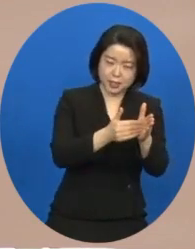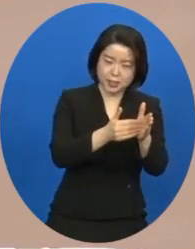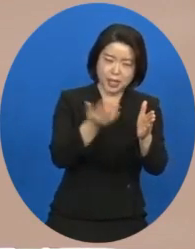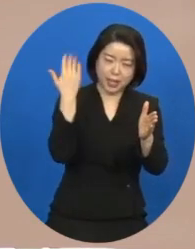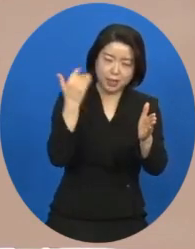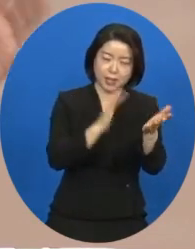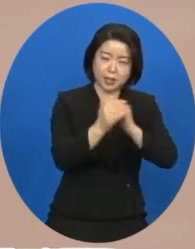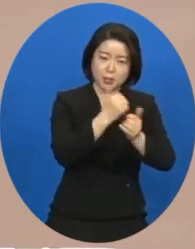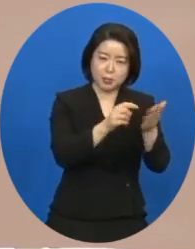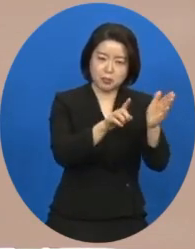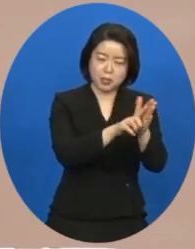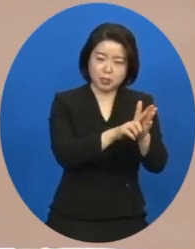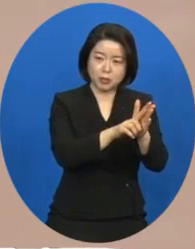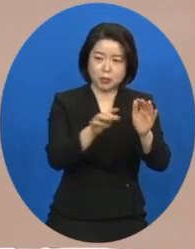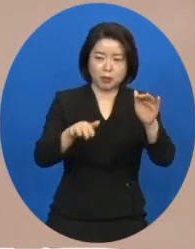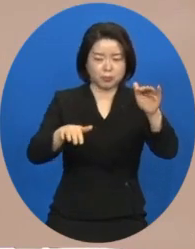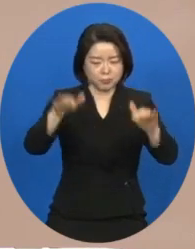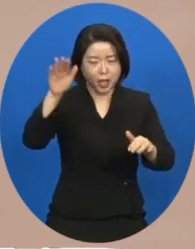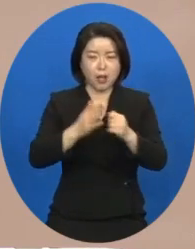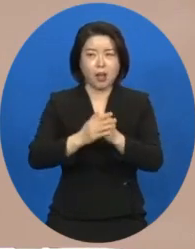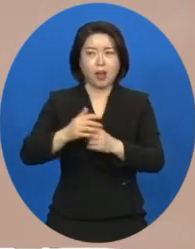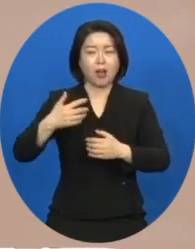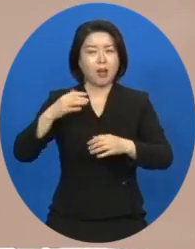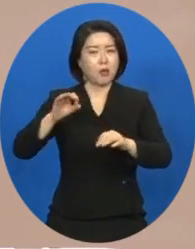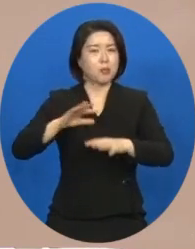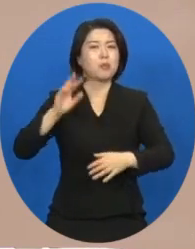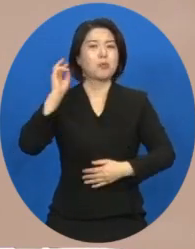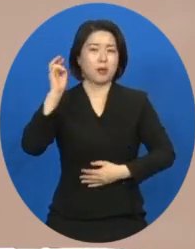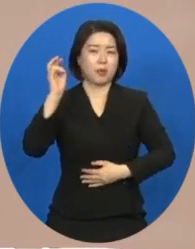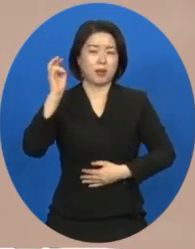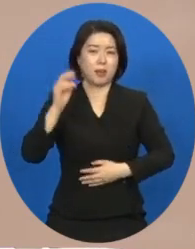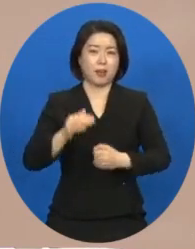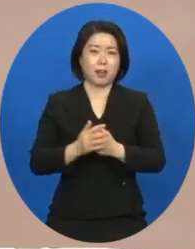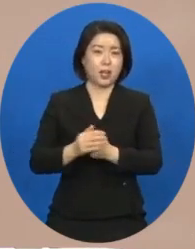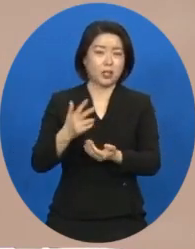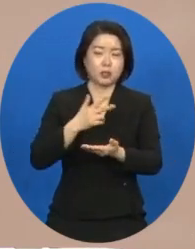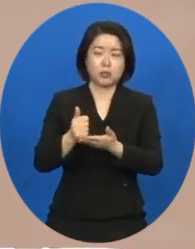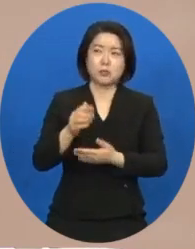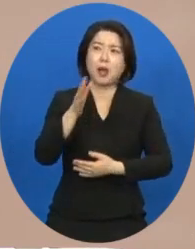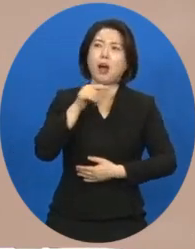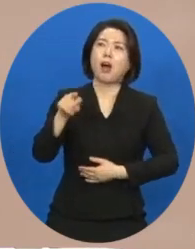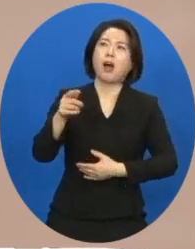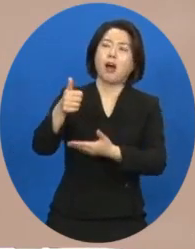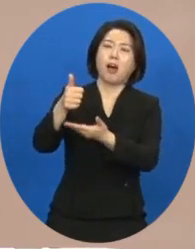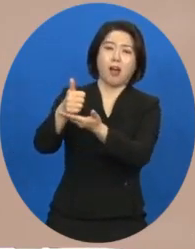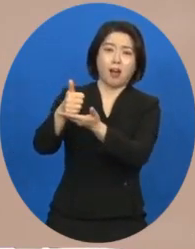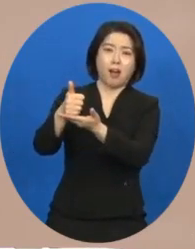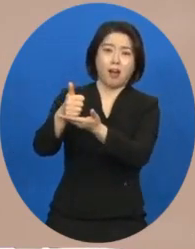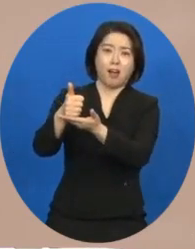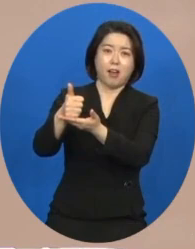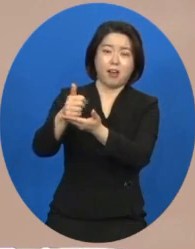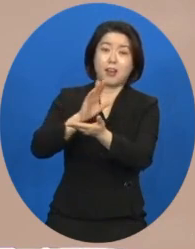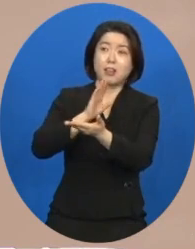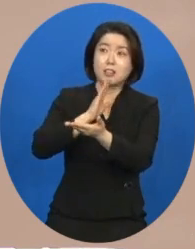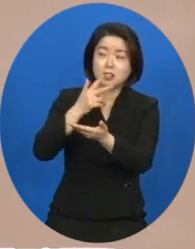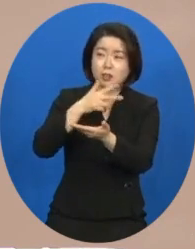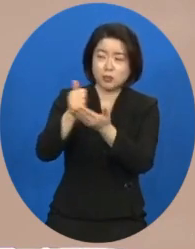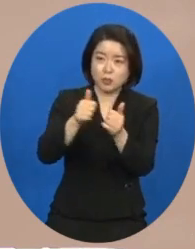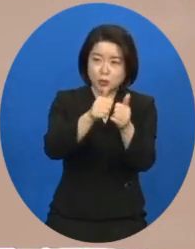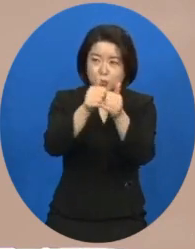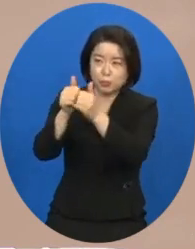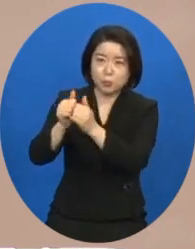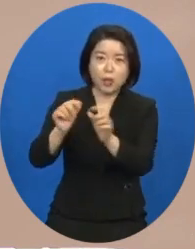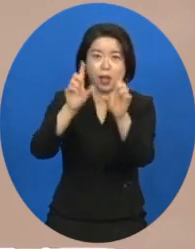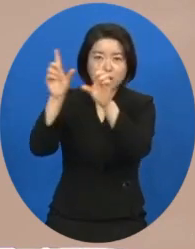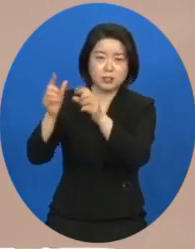것으로는 상상이 안 될 정도로 놀라워요. 주님이 이런 분이시구나. 실제로 주님과 동행하는